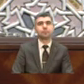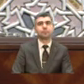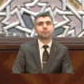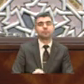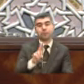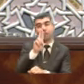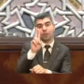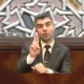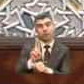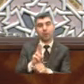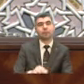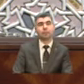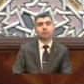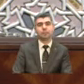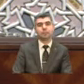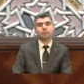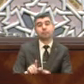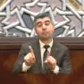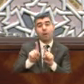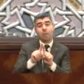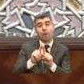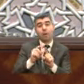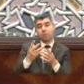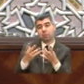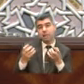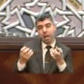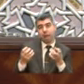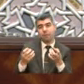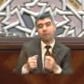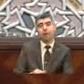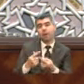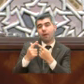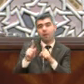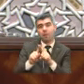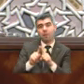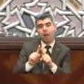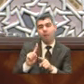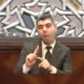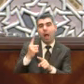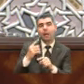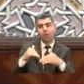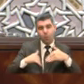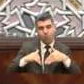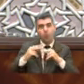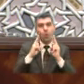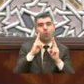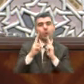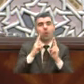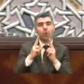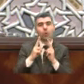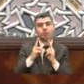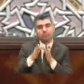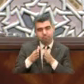للسؤال الموالي، وهو عن تضرر الاقتصاد المحلي لبعض المناطق من البدال الوحيد للطريق السيار، للسيدات والسادة